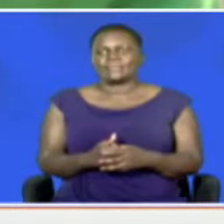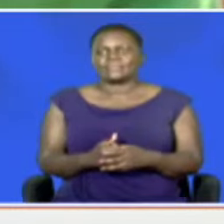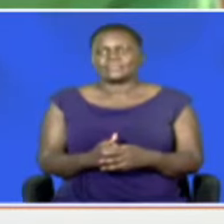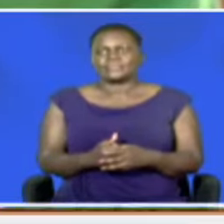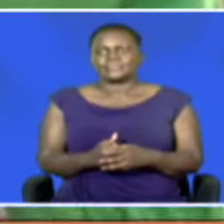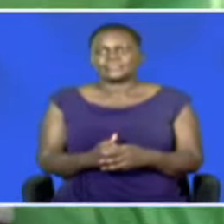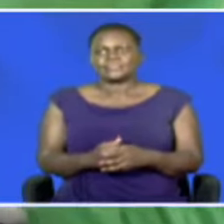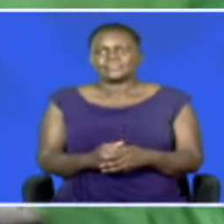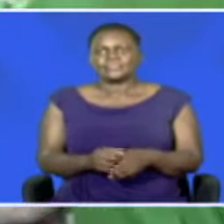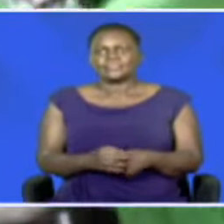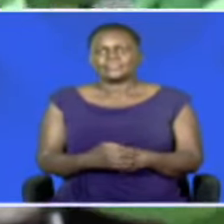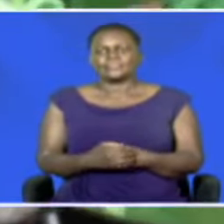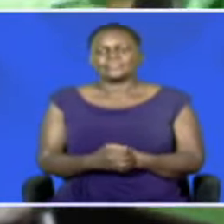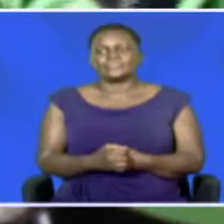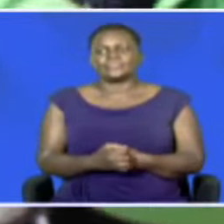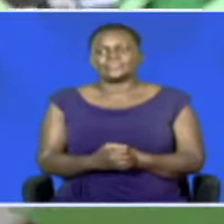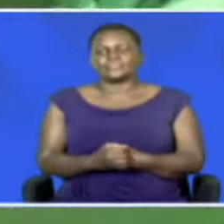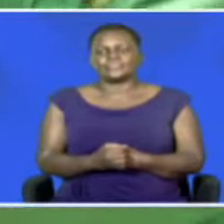Milimu, KTN.